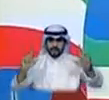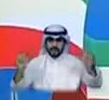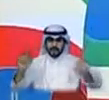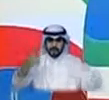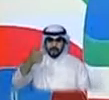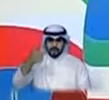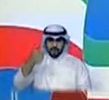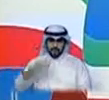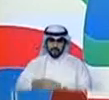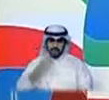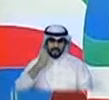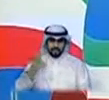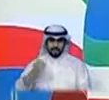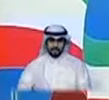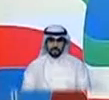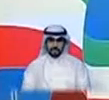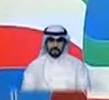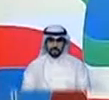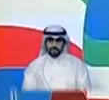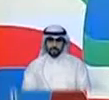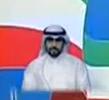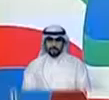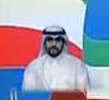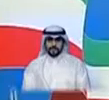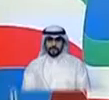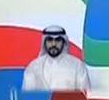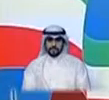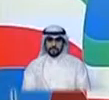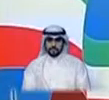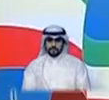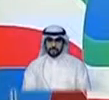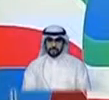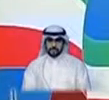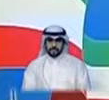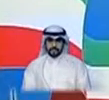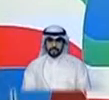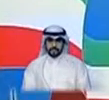المستوى العربي. نجح المساوي، تلفزيون دولة الكويت، الحمامات، تونس.